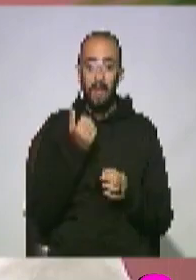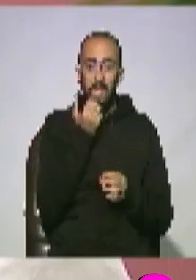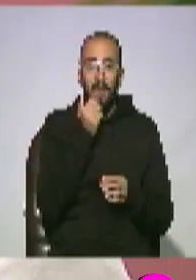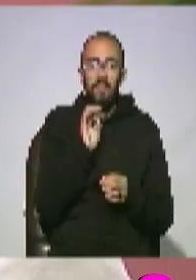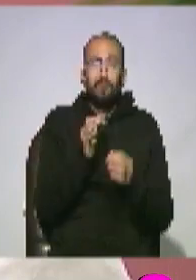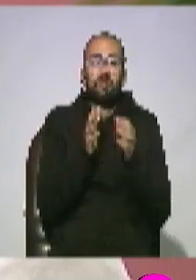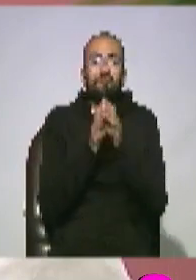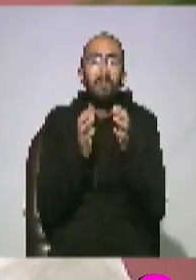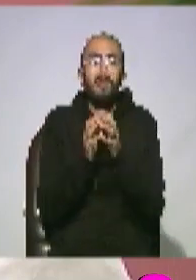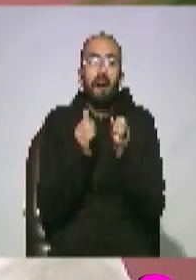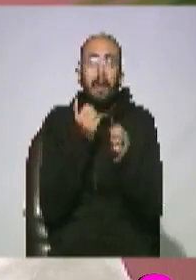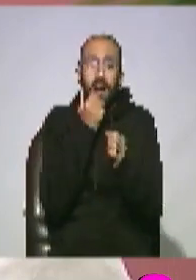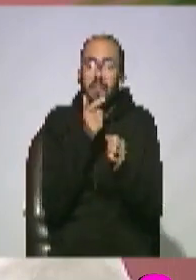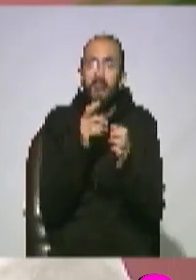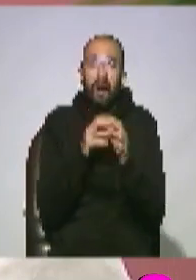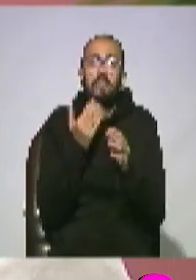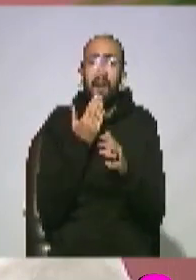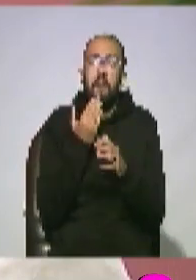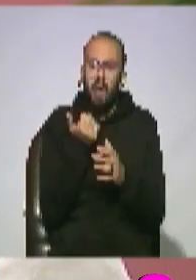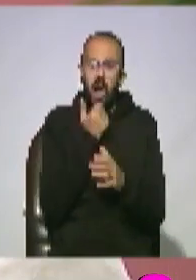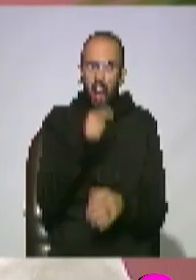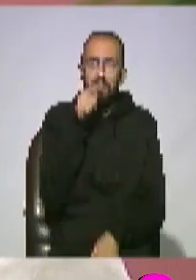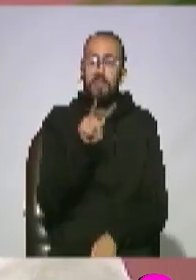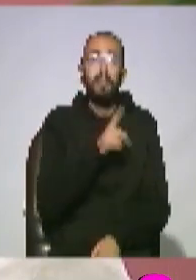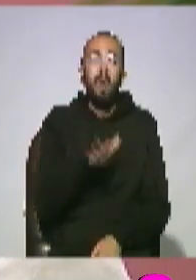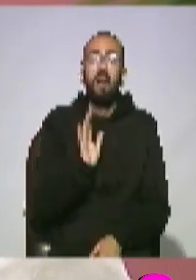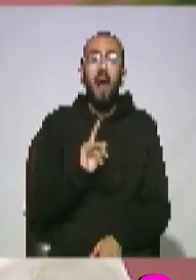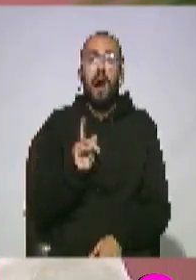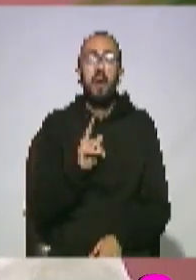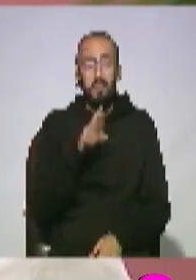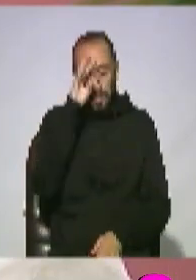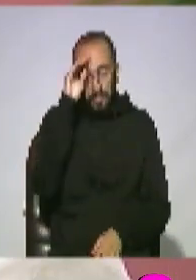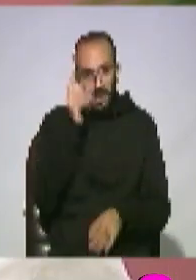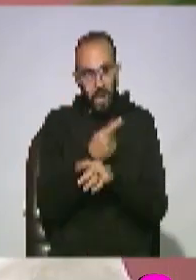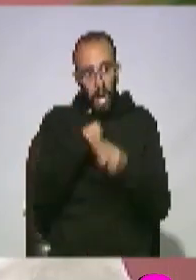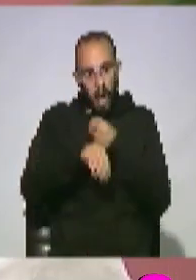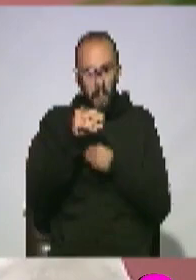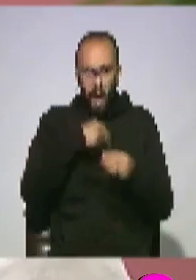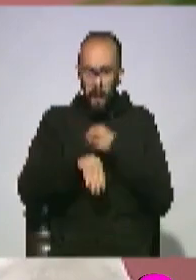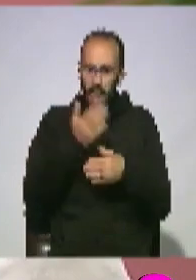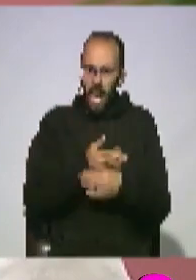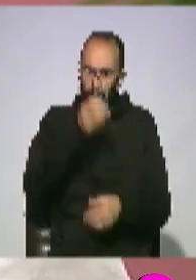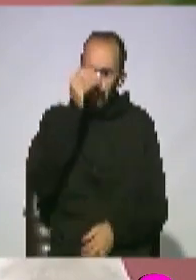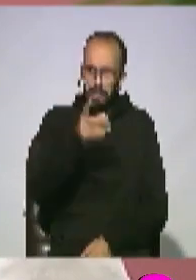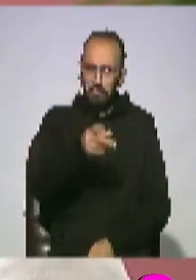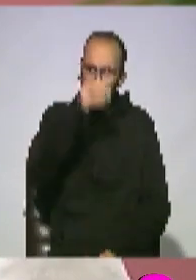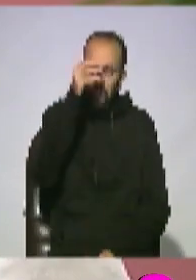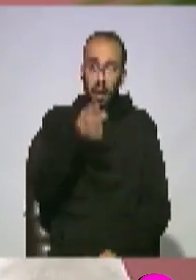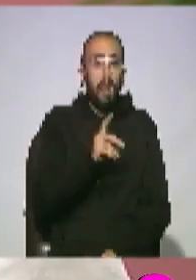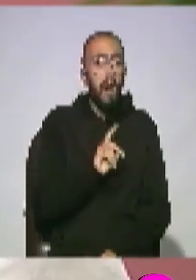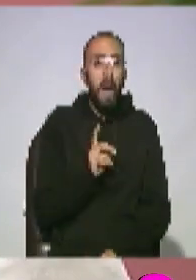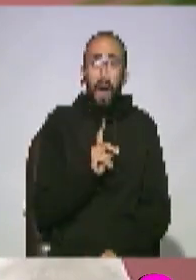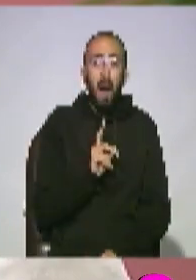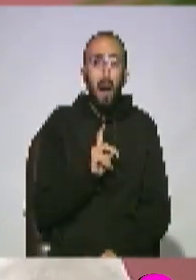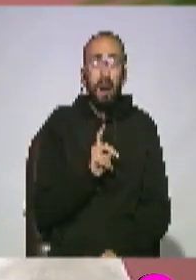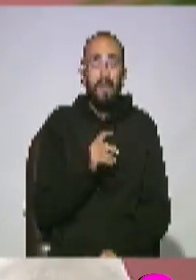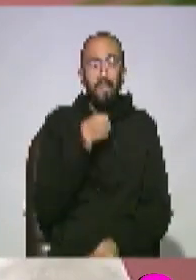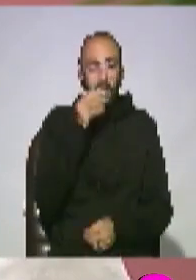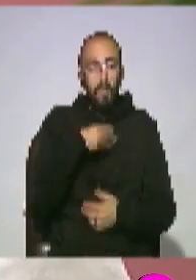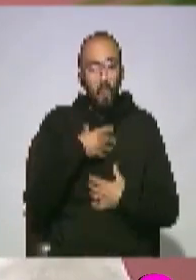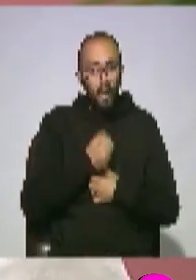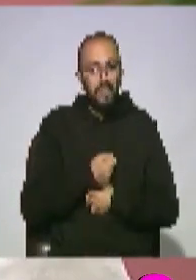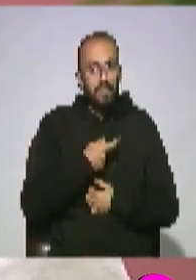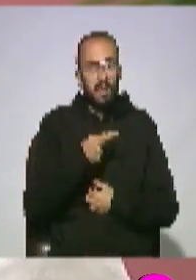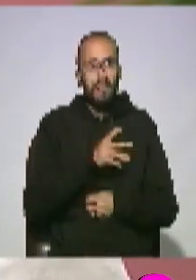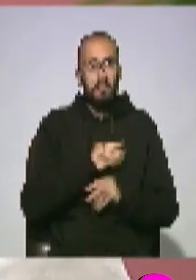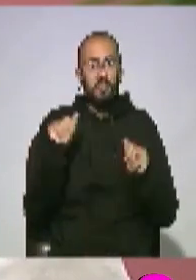محتاج شرح، محتاج استيعاب، محتاج هرب من الدرس. لا مش كل شويه اقول انت هربت من الدرس وانت عملت وانت وانت. الثقه بينا